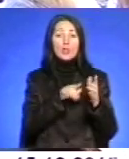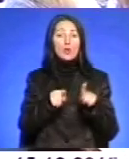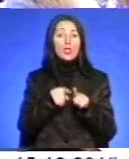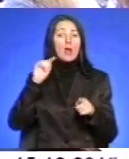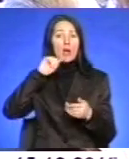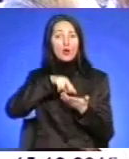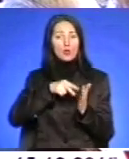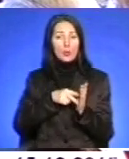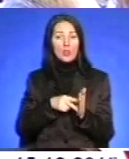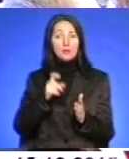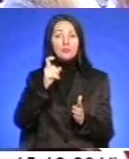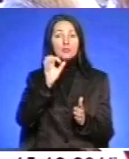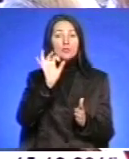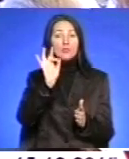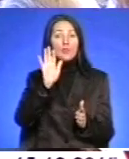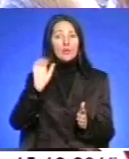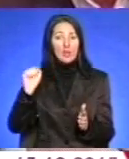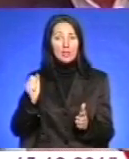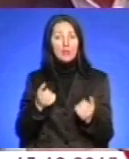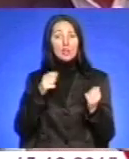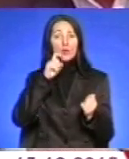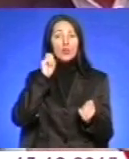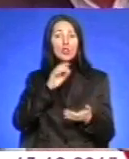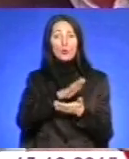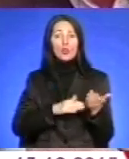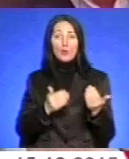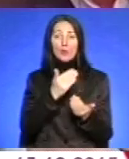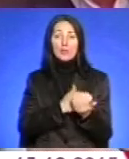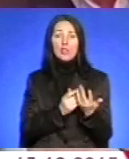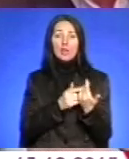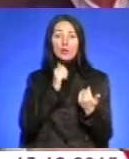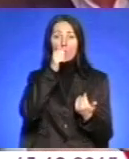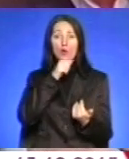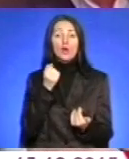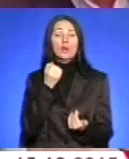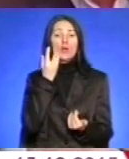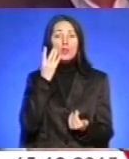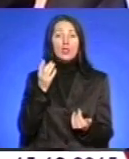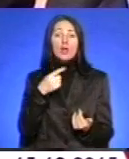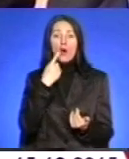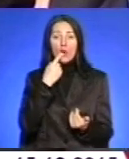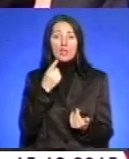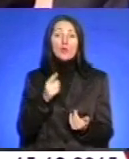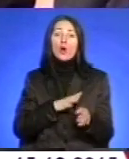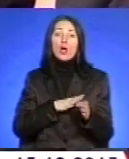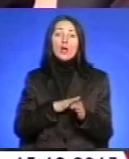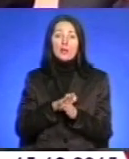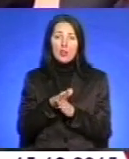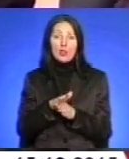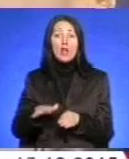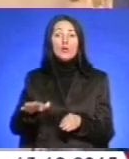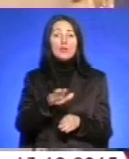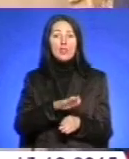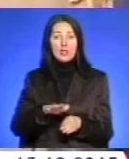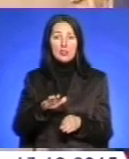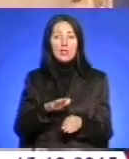підтримує Україну протягом останніх кількох років. Зокрема, коли йдеться про територіальну цілісність держави. Очевидно, одна з причин у